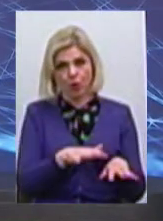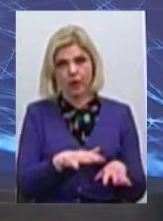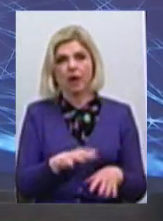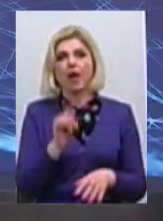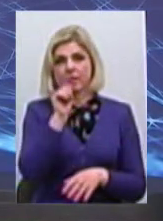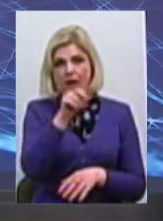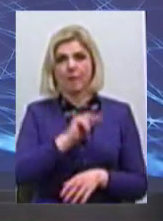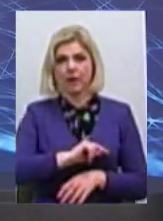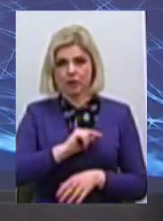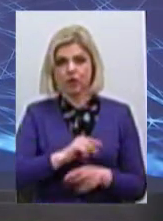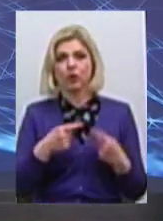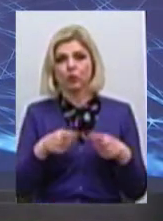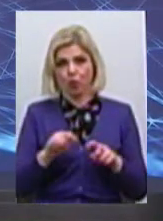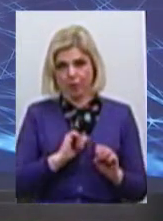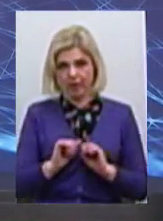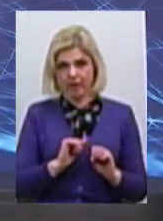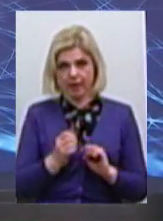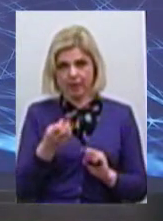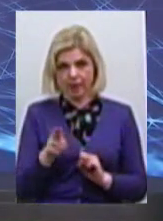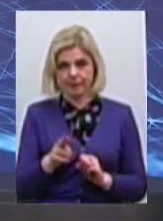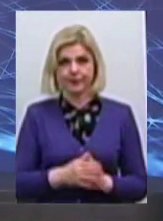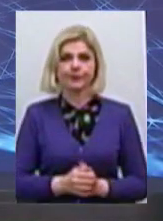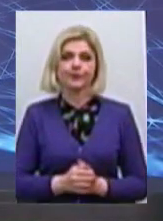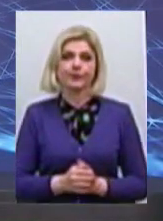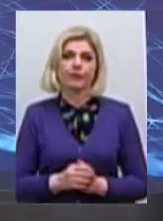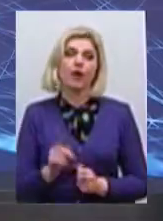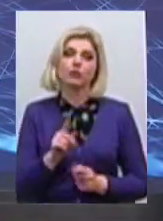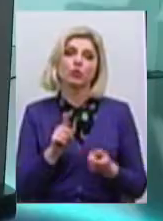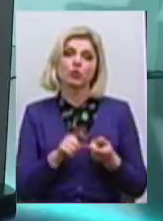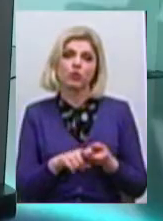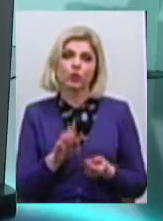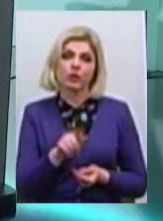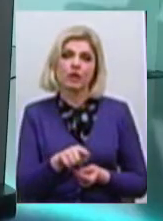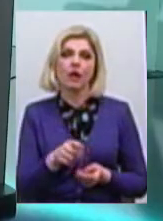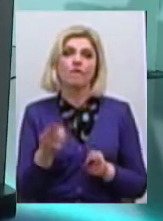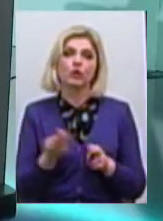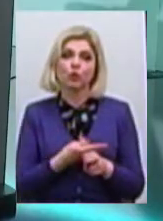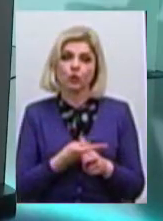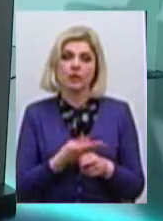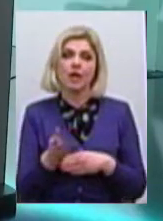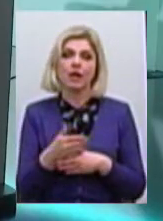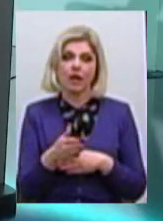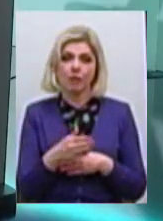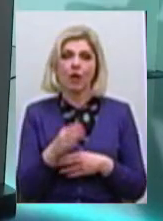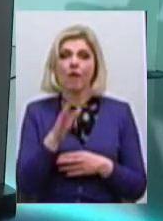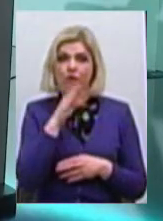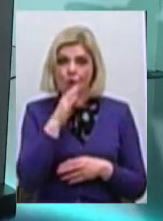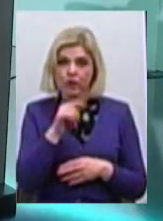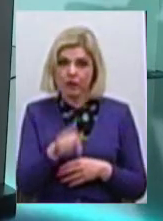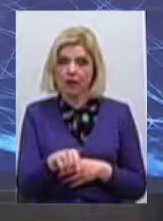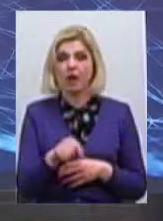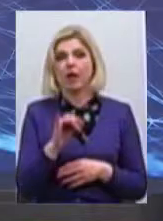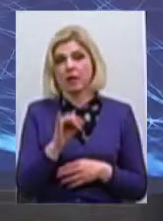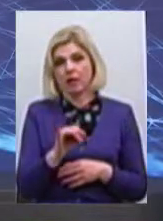там працює інше управління. Що стосується відсутності риби у воді, і